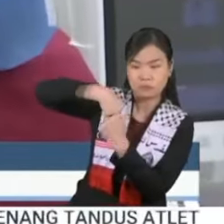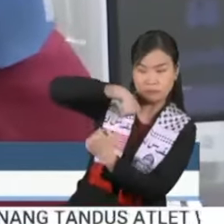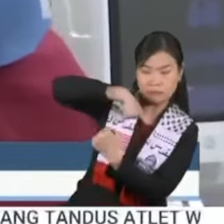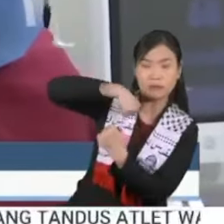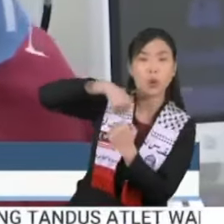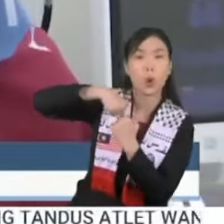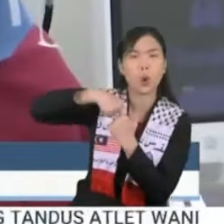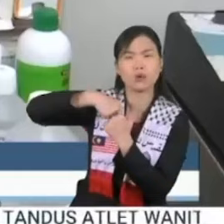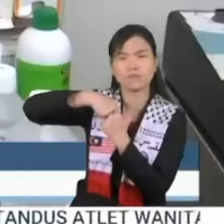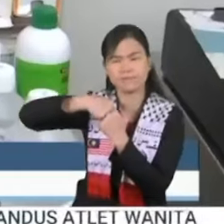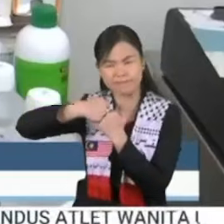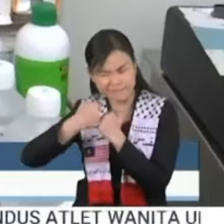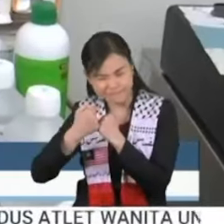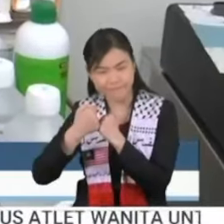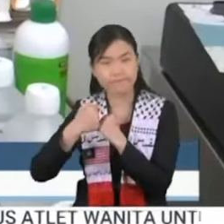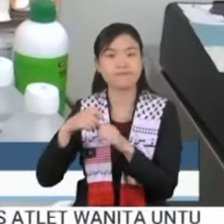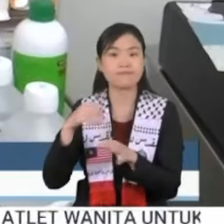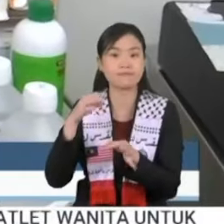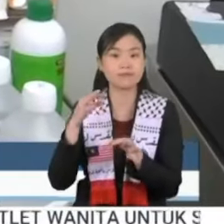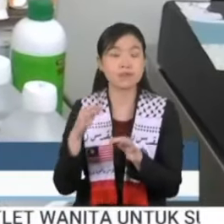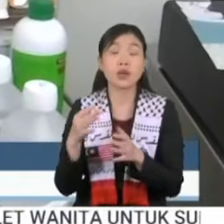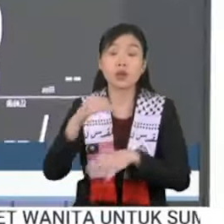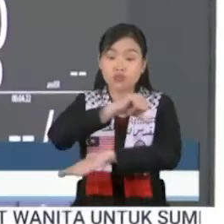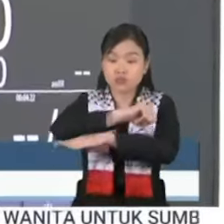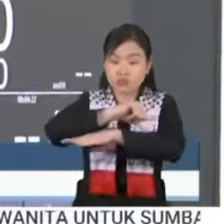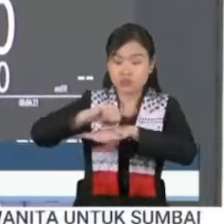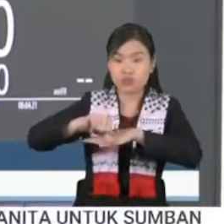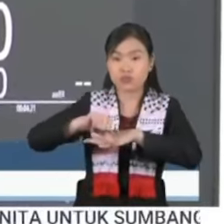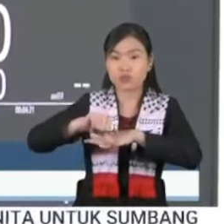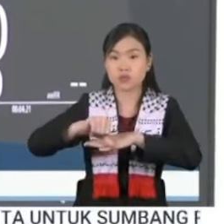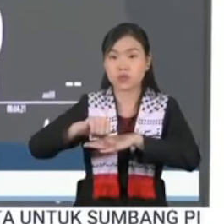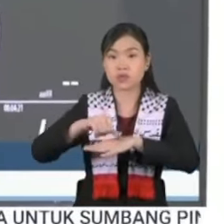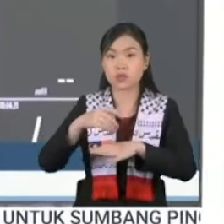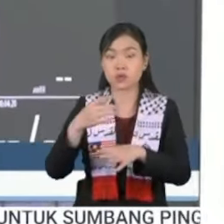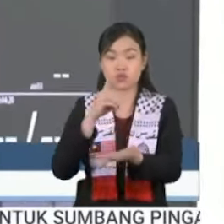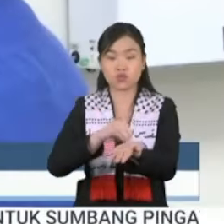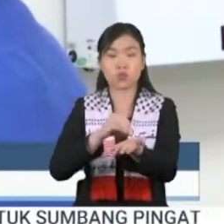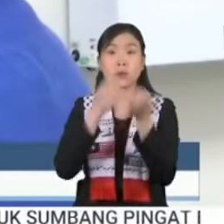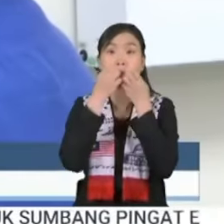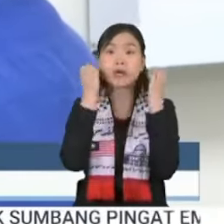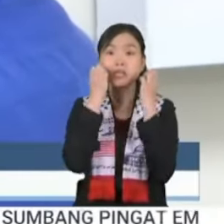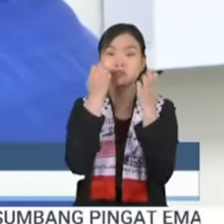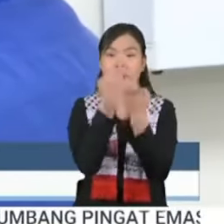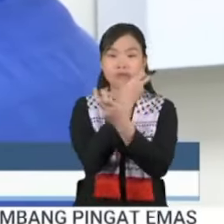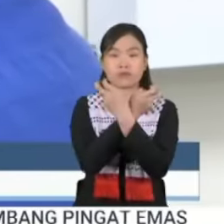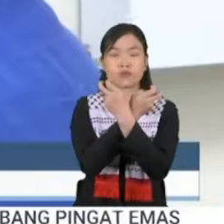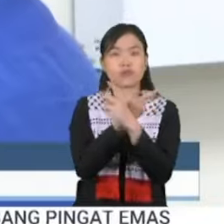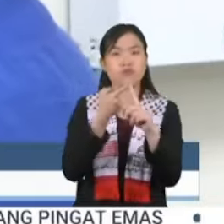dislokasi semasa pembedahan yang dihadapi oleh pakar ortopedik sejak 10 tahun